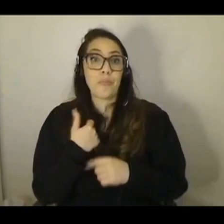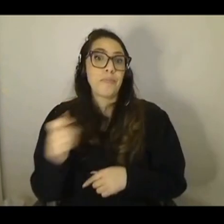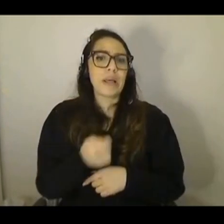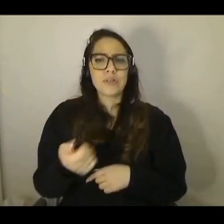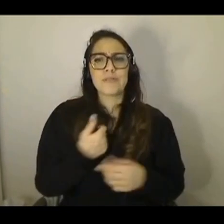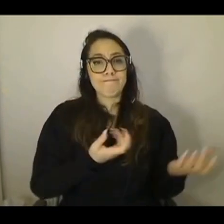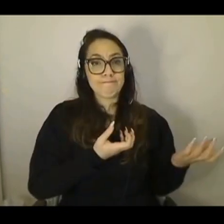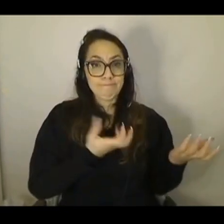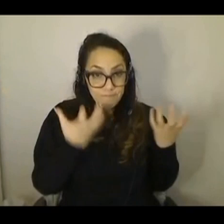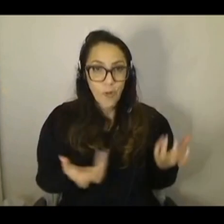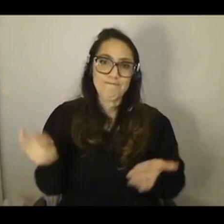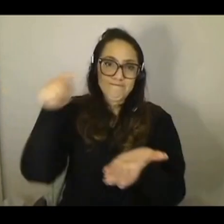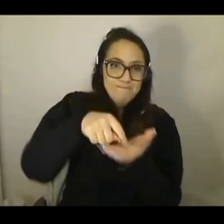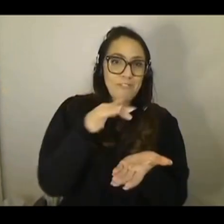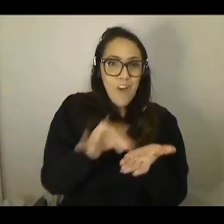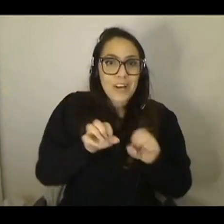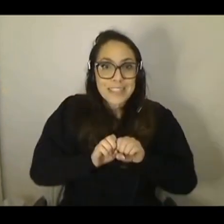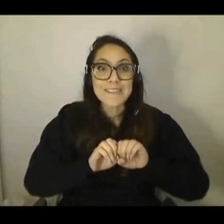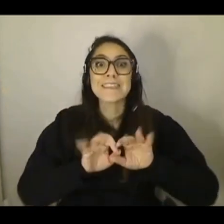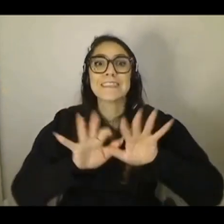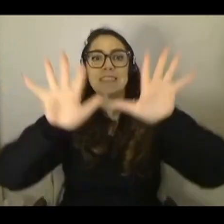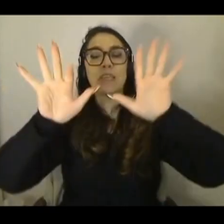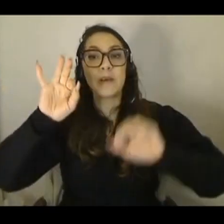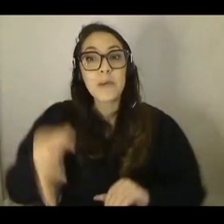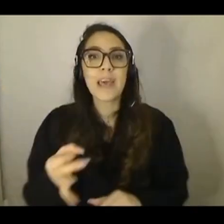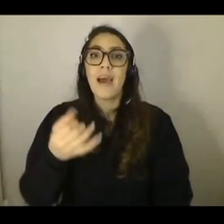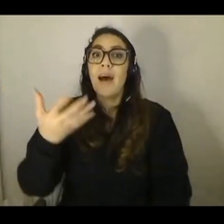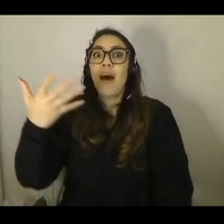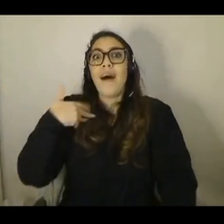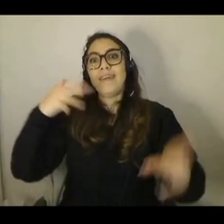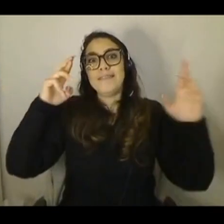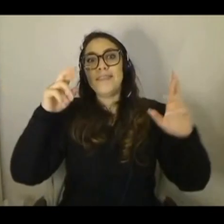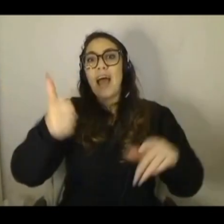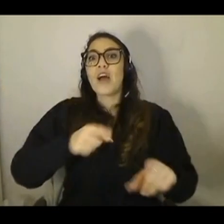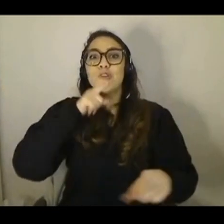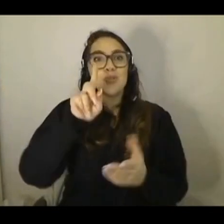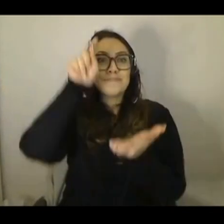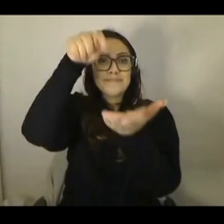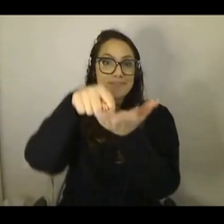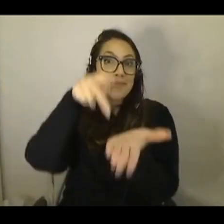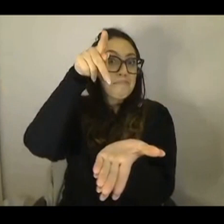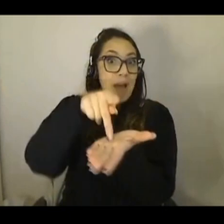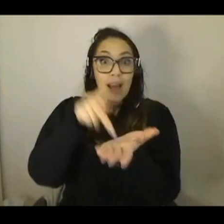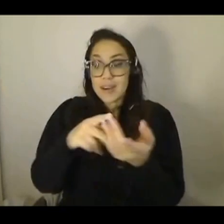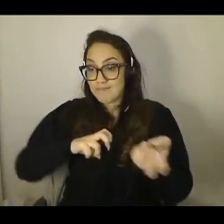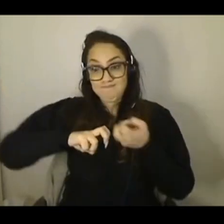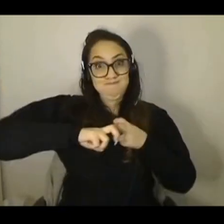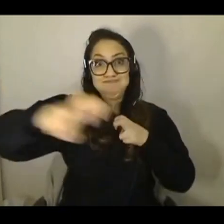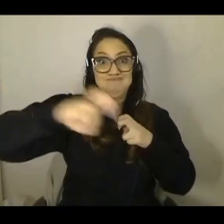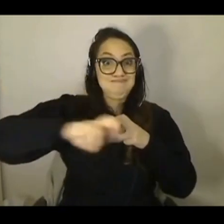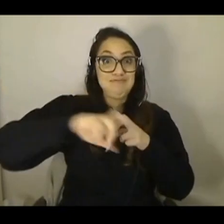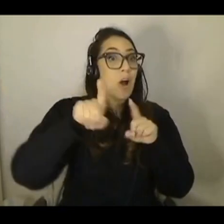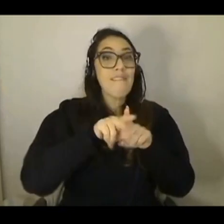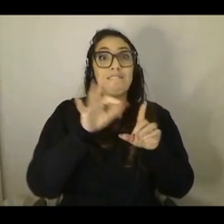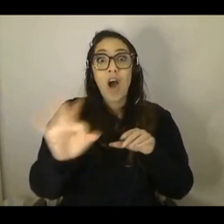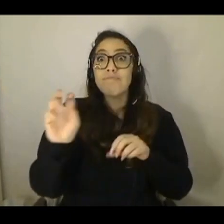France, d'extension de nos services, et un jour, on arrivera à Paris comme d'autres villes en France. Donc oui, et avec